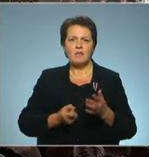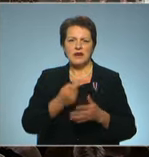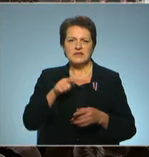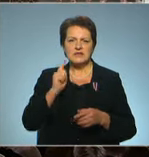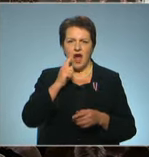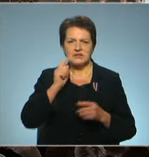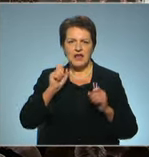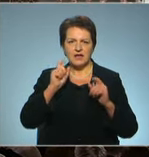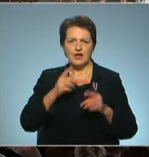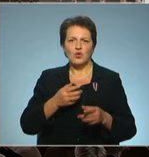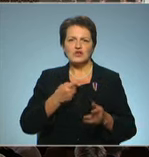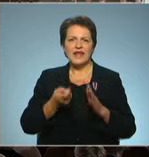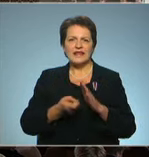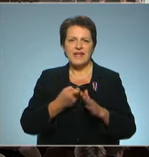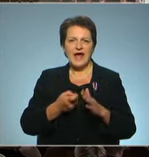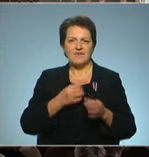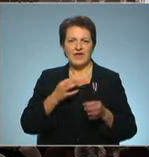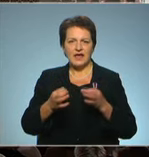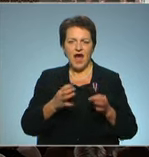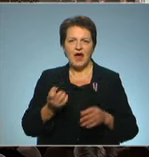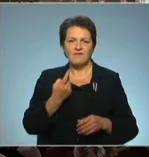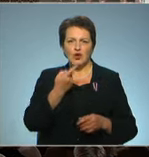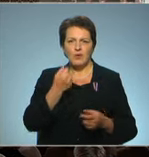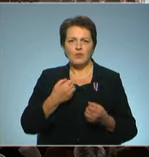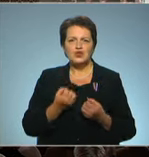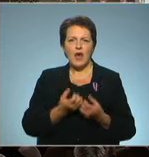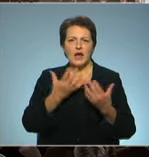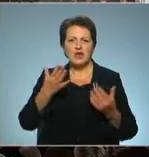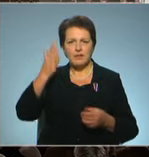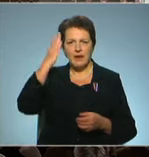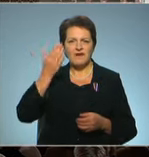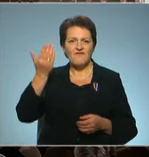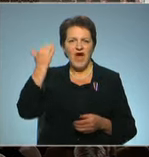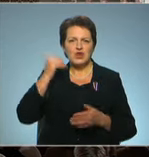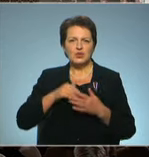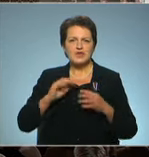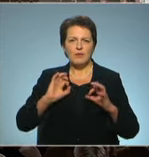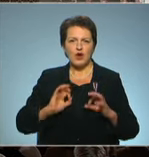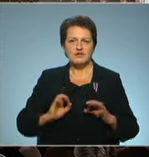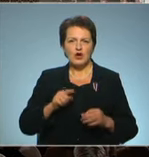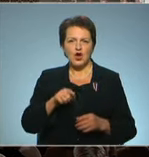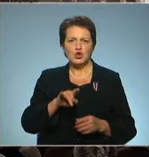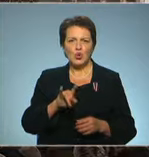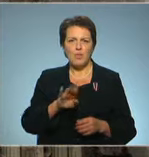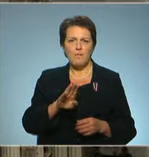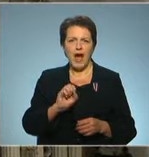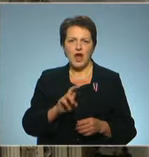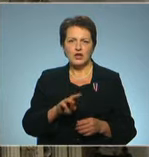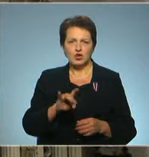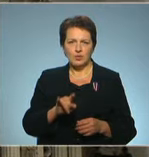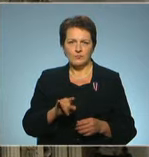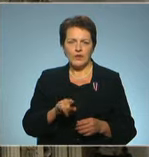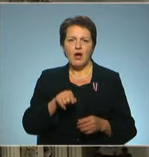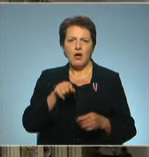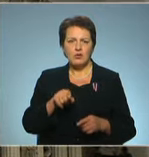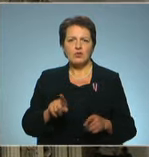atdaroša intervija ar vienu no mūsu gaišākajiem prātiem vēstures profesoru Hariju Tumanu. Tur cits starpā